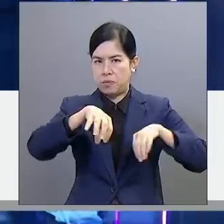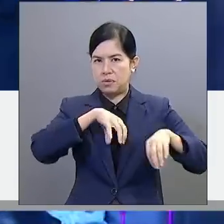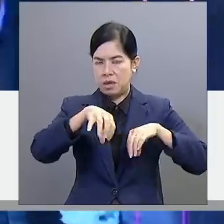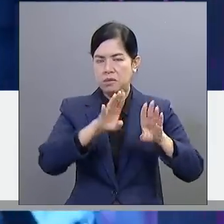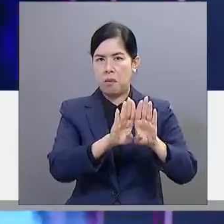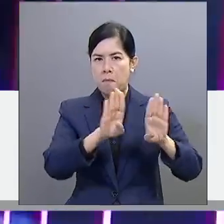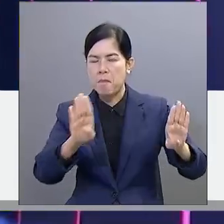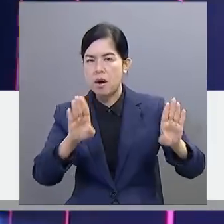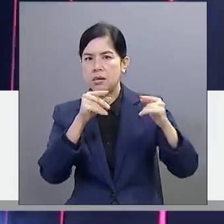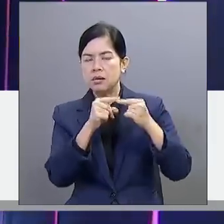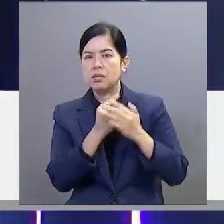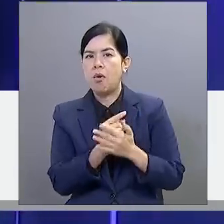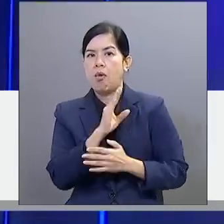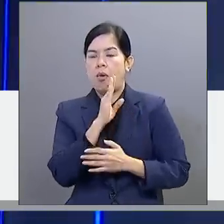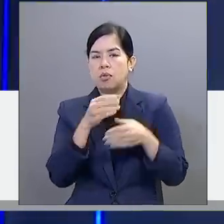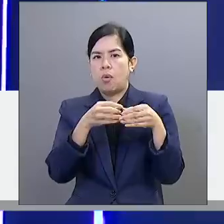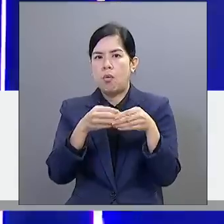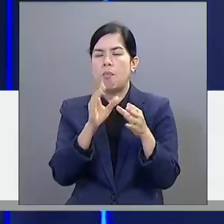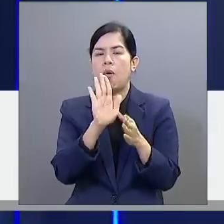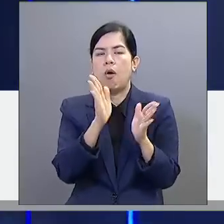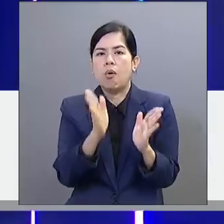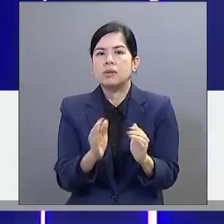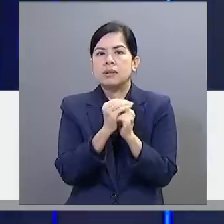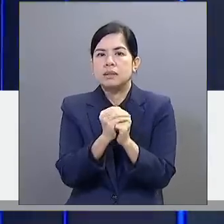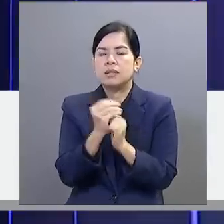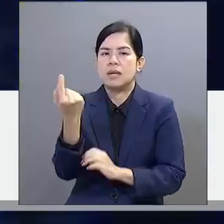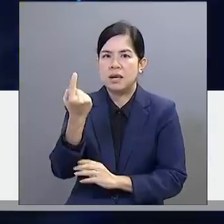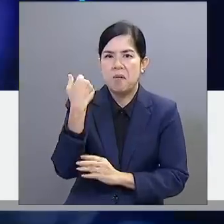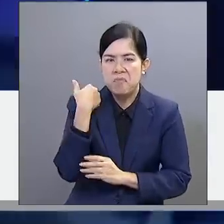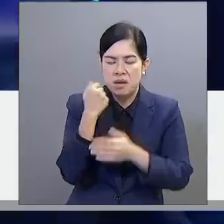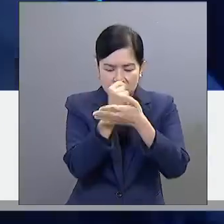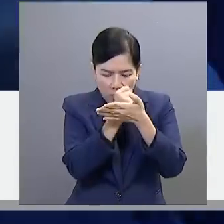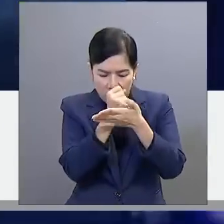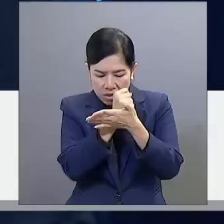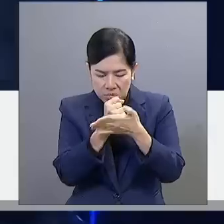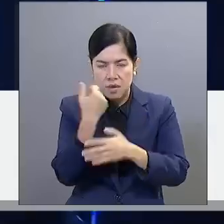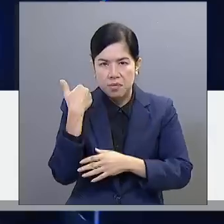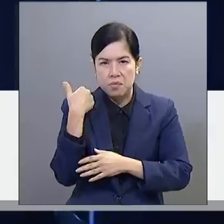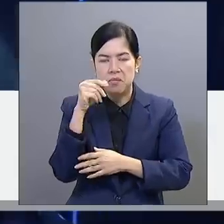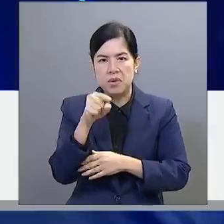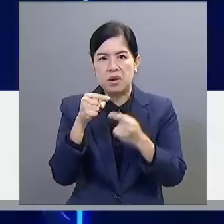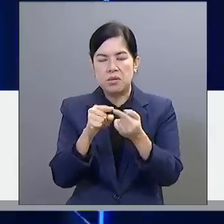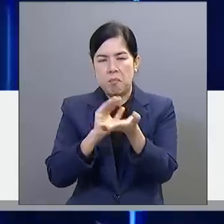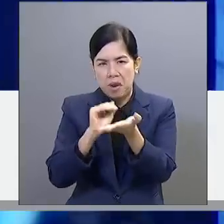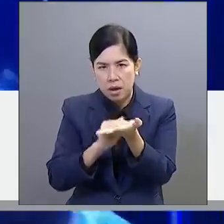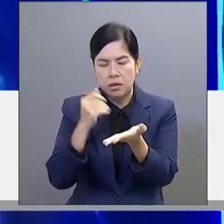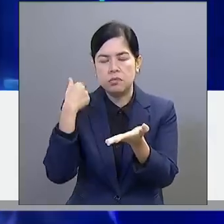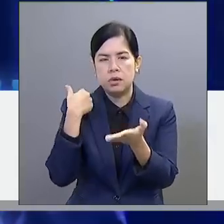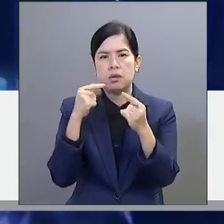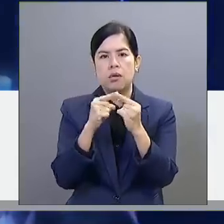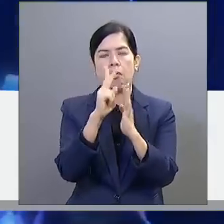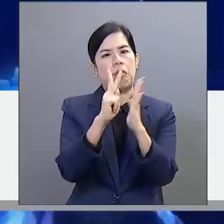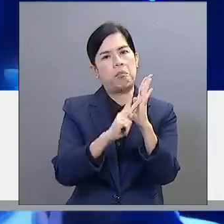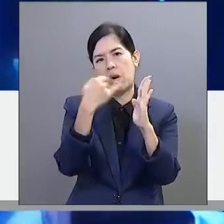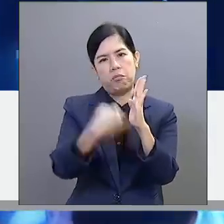บันเทิงไว้รองรับเฉพาะกลุ่มชาวจีนเท่านั้นนะคะซึ่งมีทั้งยาเสพติดบ่อนพนันและก็สิ่งผิดกฎหมายอื่นๆโดยข้อมูลข